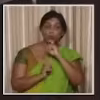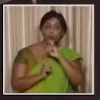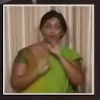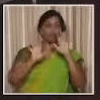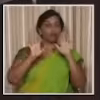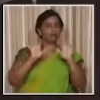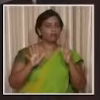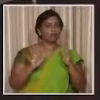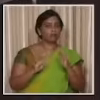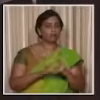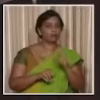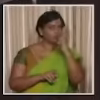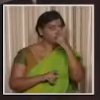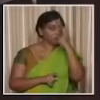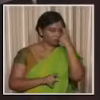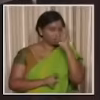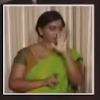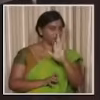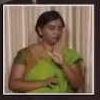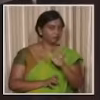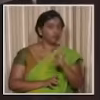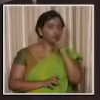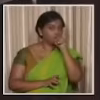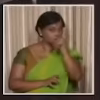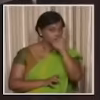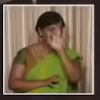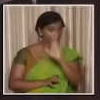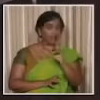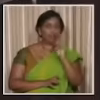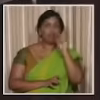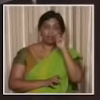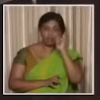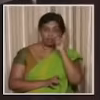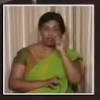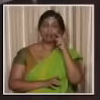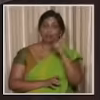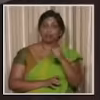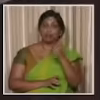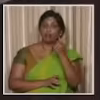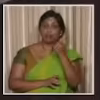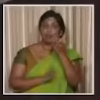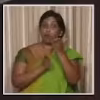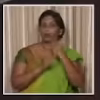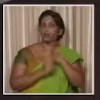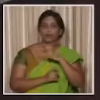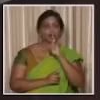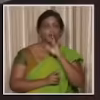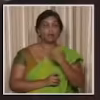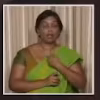dala thiyena tamunnase mataka tiyaganna tamunnansege taatta hari tamunnansege aarthike gana mama kiyanne